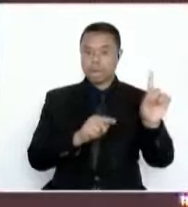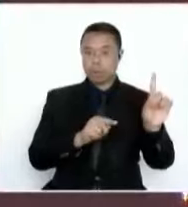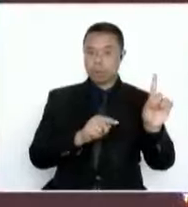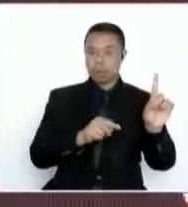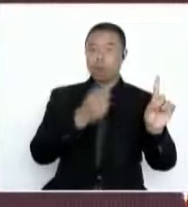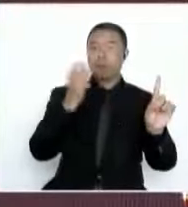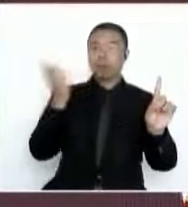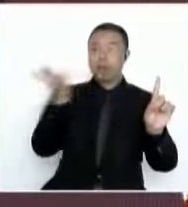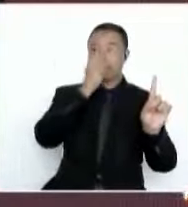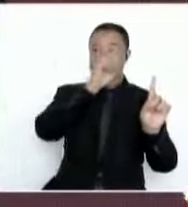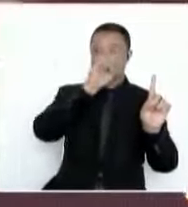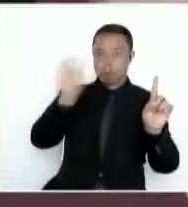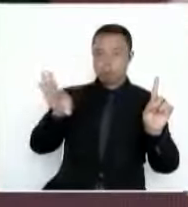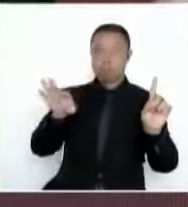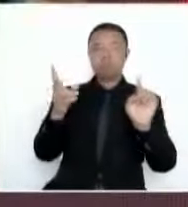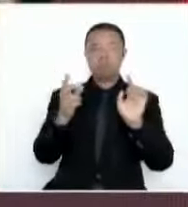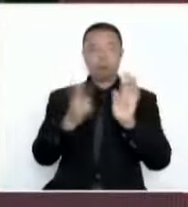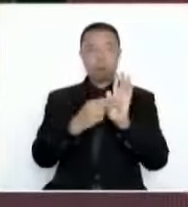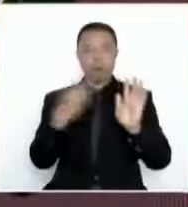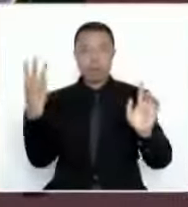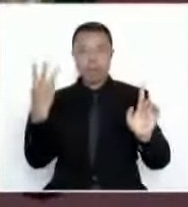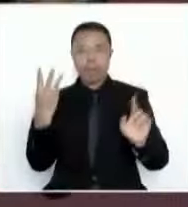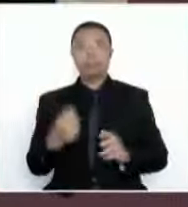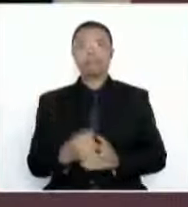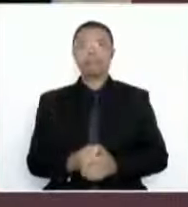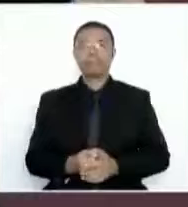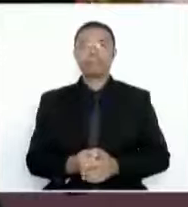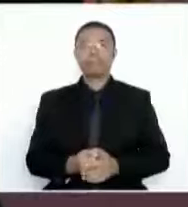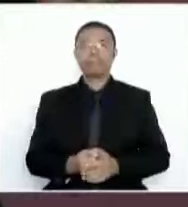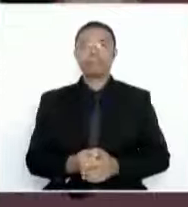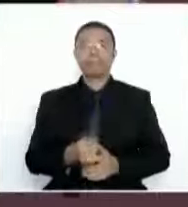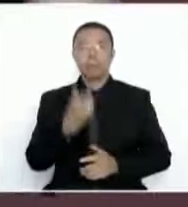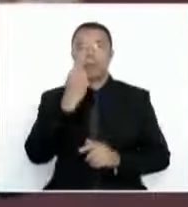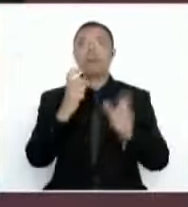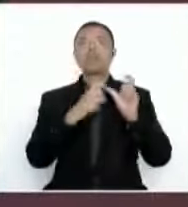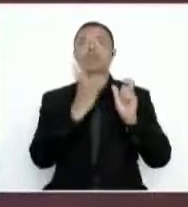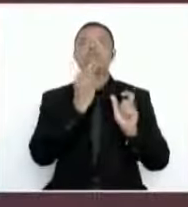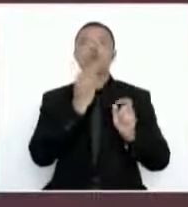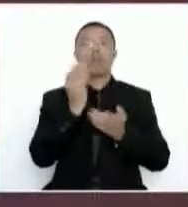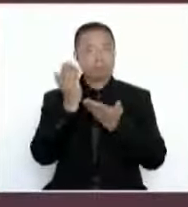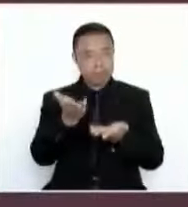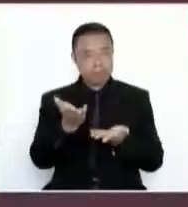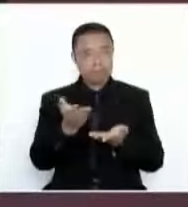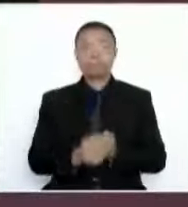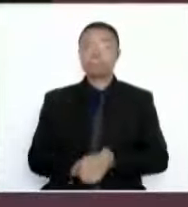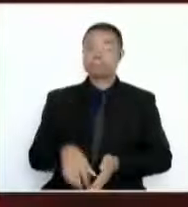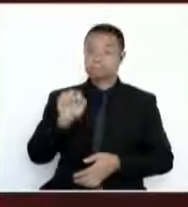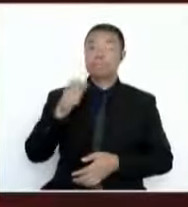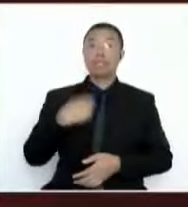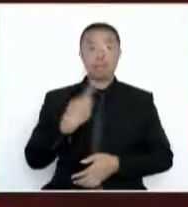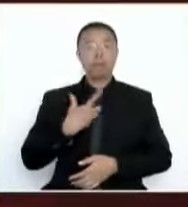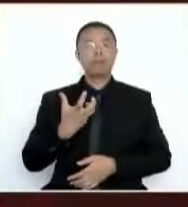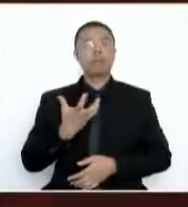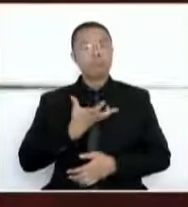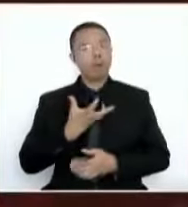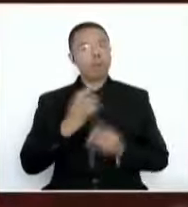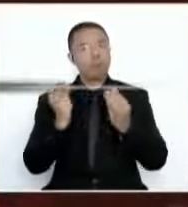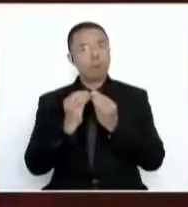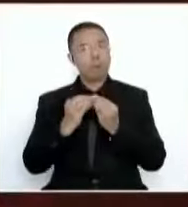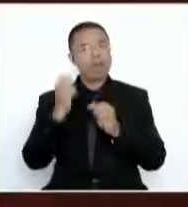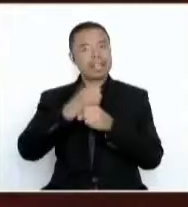suswono untuk menanggapi jawaban calon wakil gubernur nomor urut 3 Pak suswono waktu anda 1 menit silakan Ya tentu kami akan memastikan